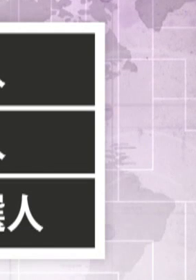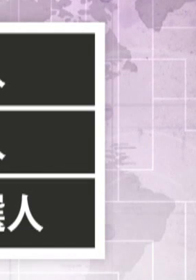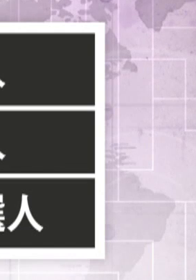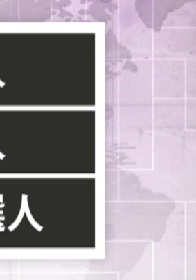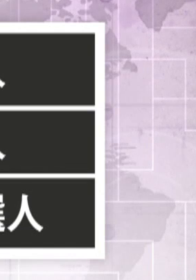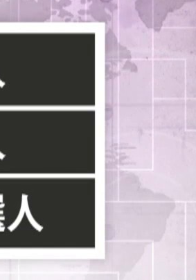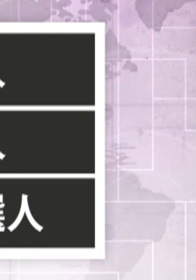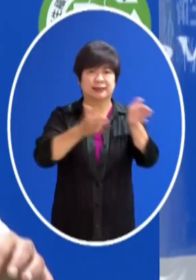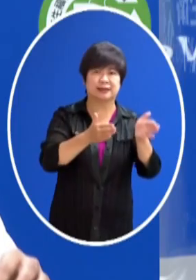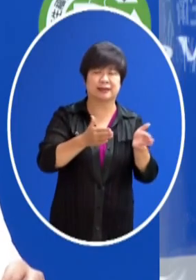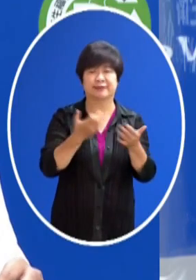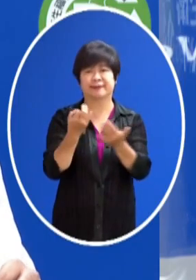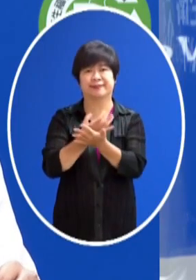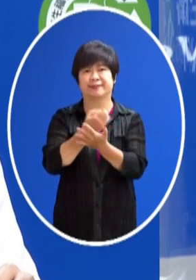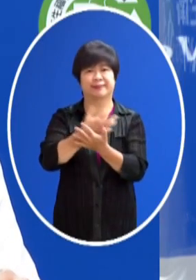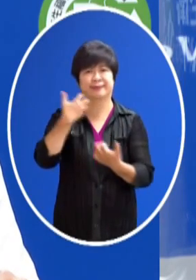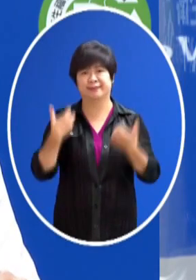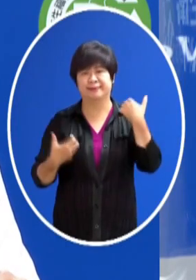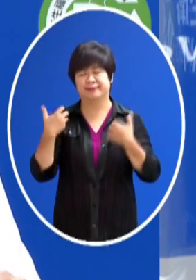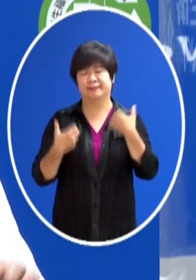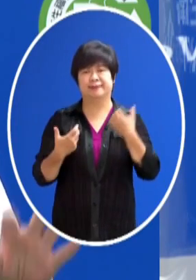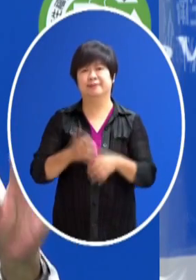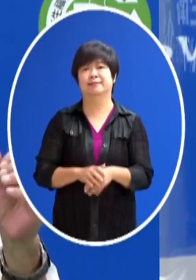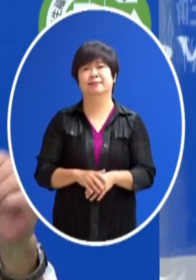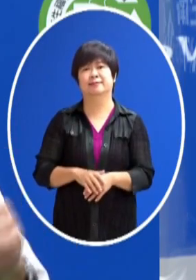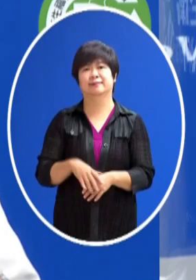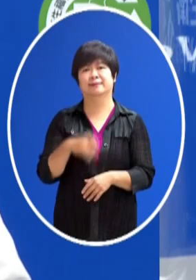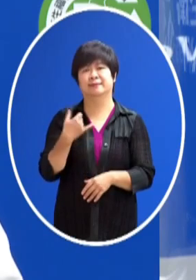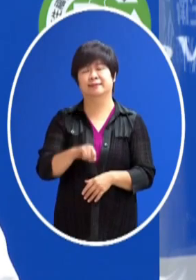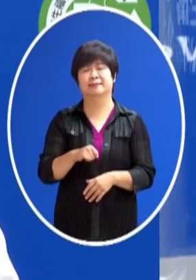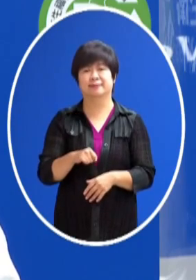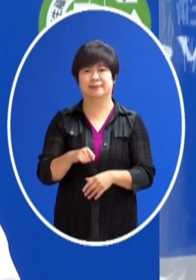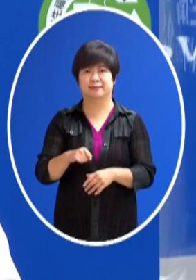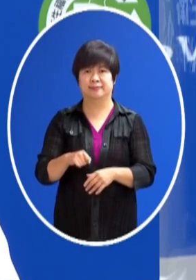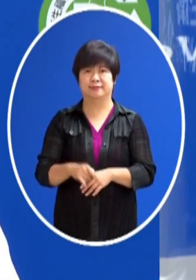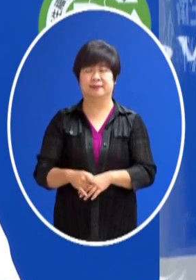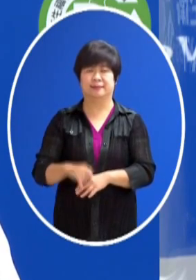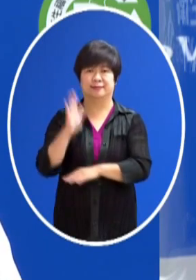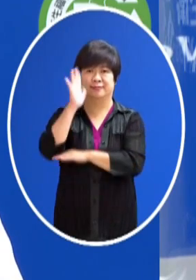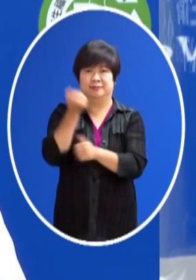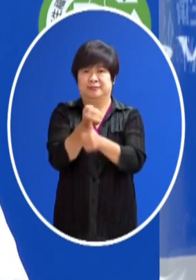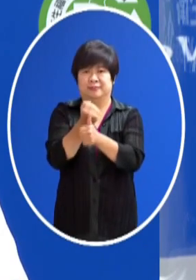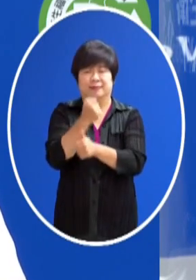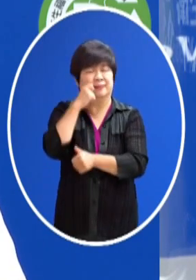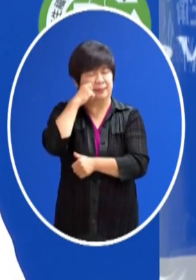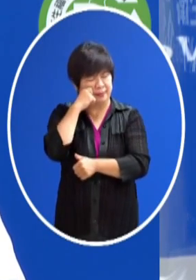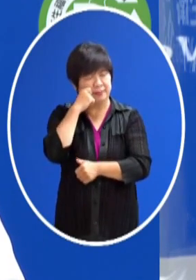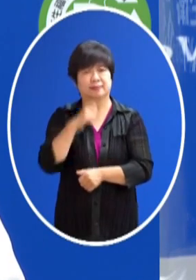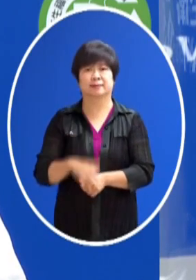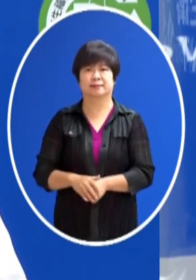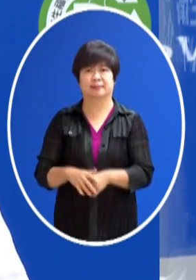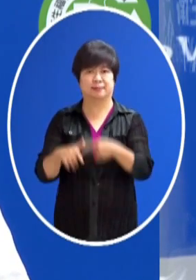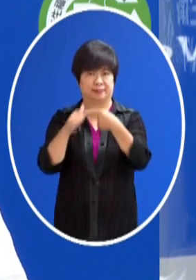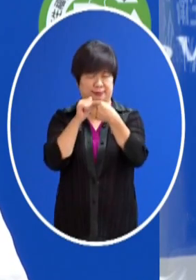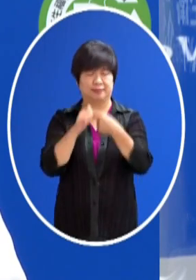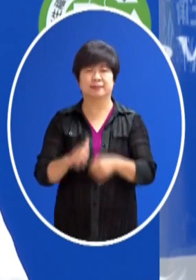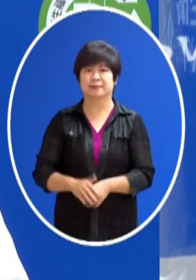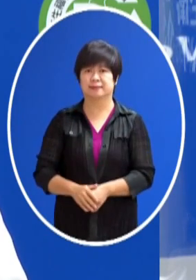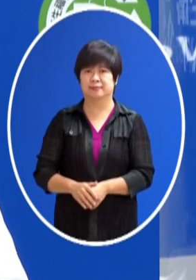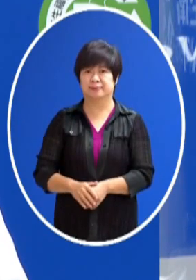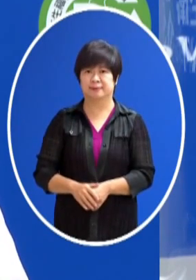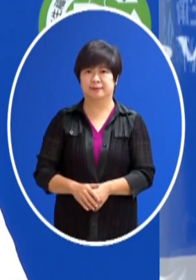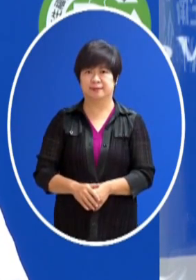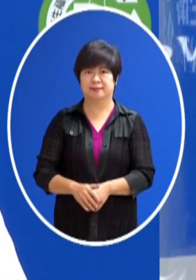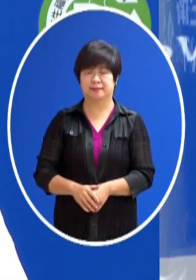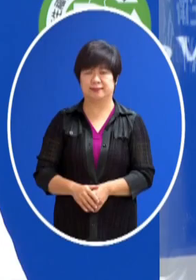哈，咱议员吼，这国民党议员，你讲伊迄是唔是无心的，迄就是你国民党的态度哈。你国民党你利用这，